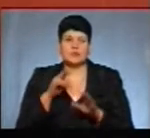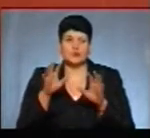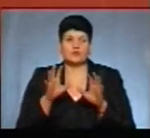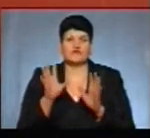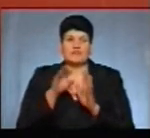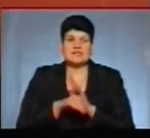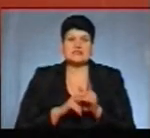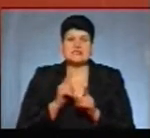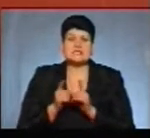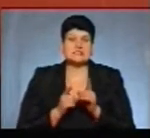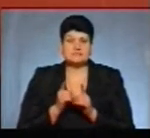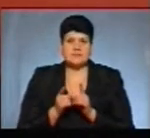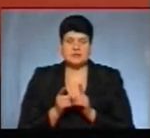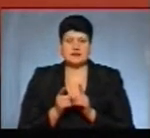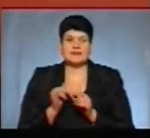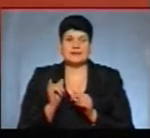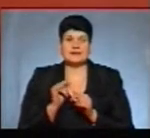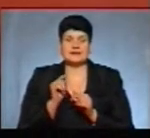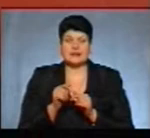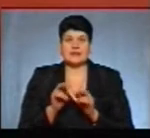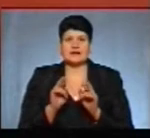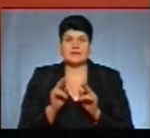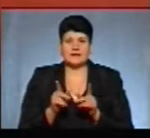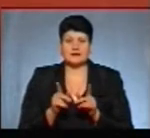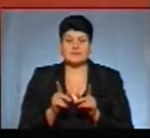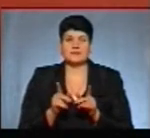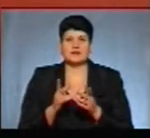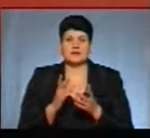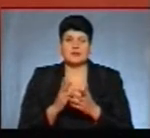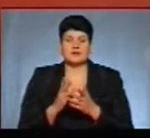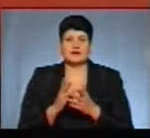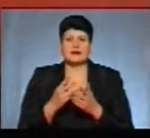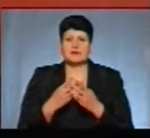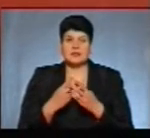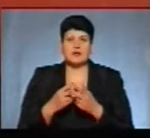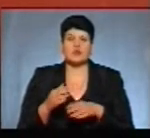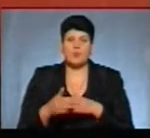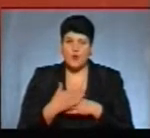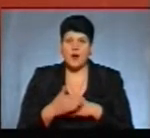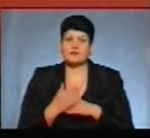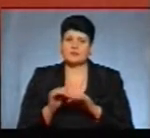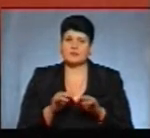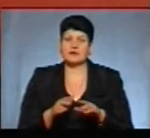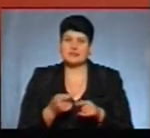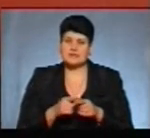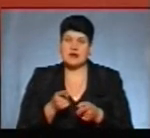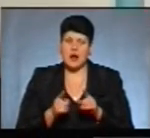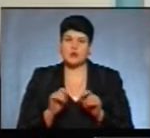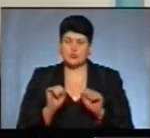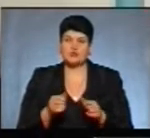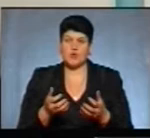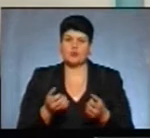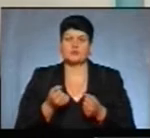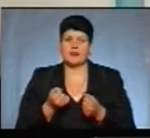внесені зміни і такі насильницькі дії вже є кримінально караним діянням, що за це вже можна і реально отримати